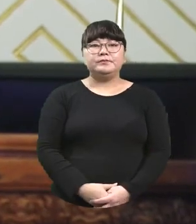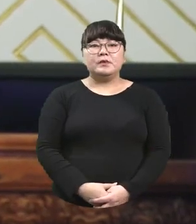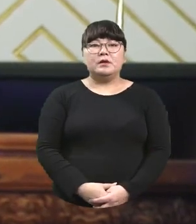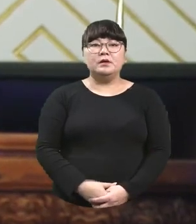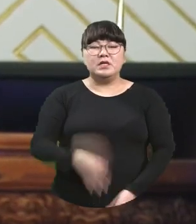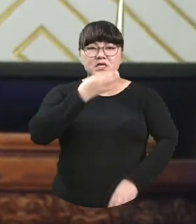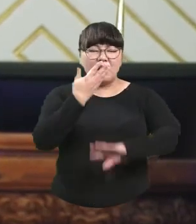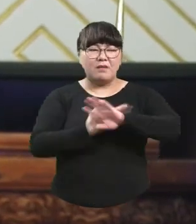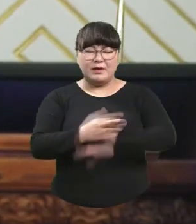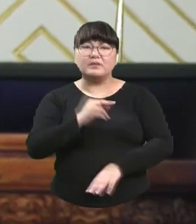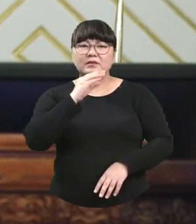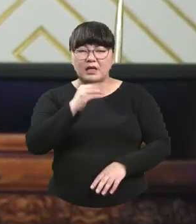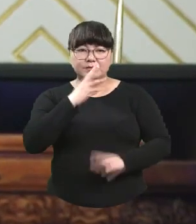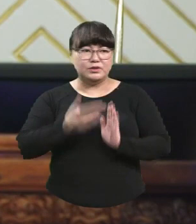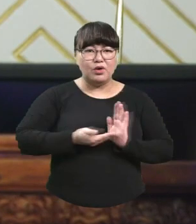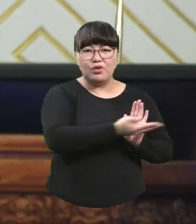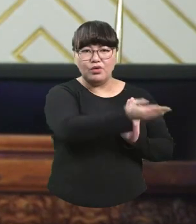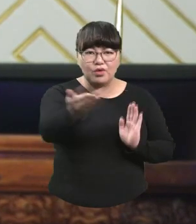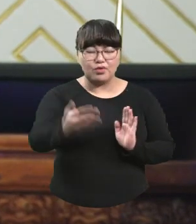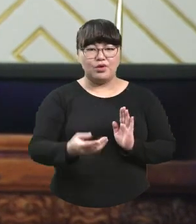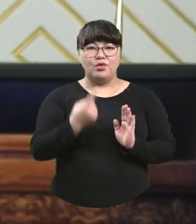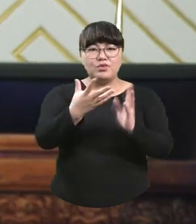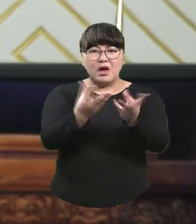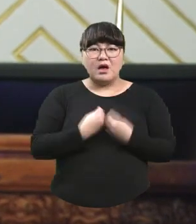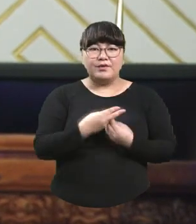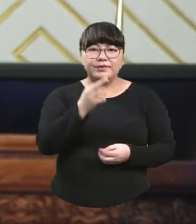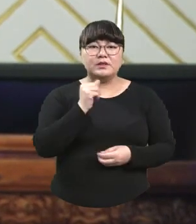мэдээ урдчилсан сэргийлэх мэдээ дамжуулах хүлээ авах